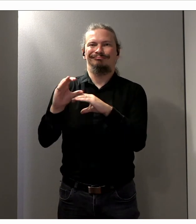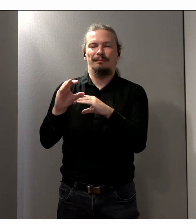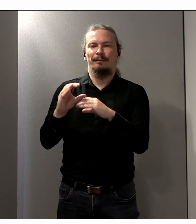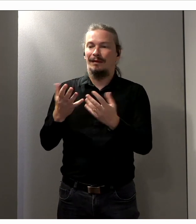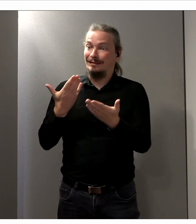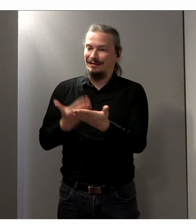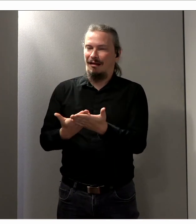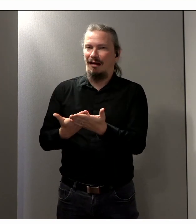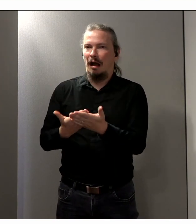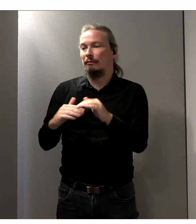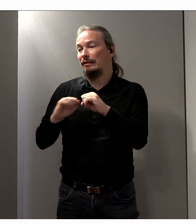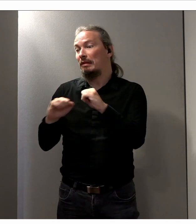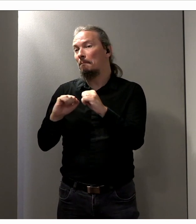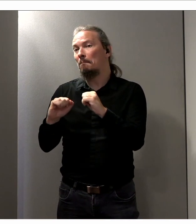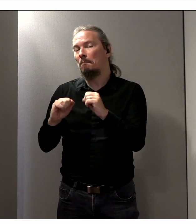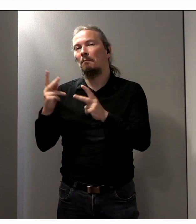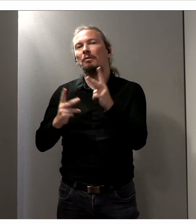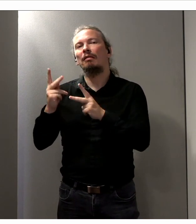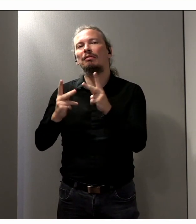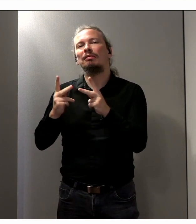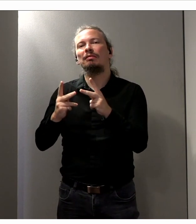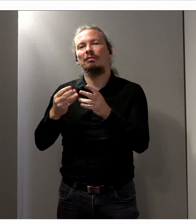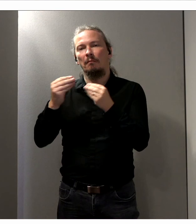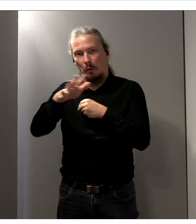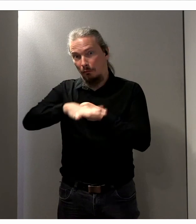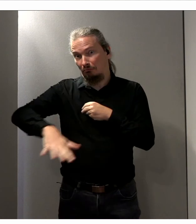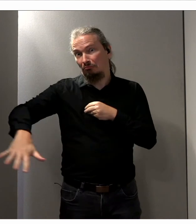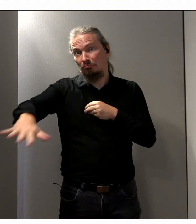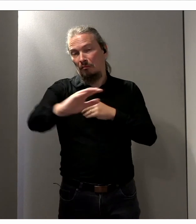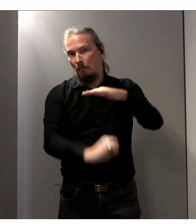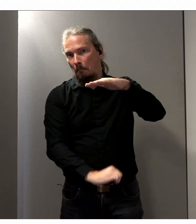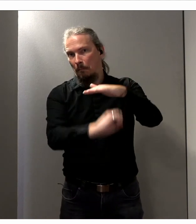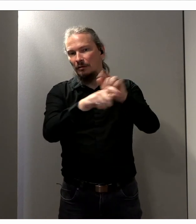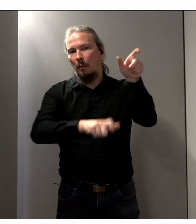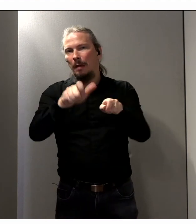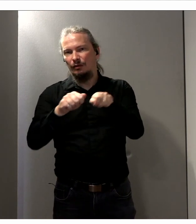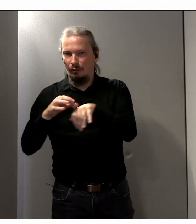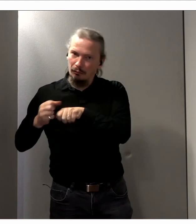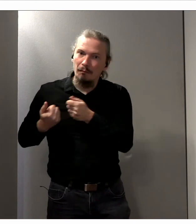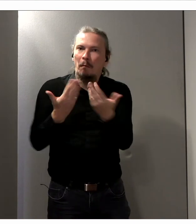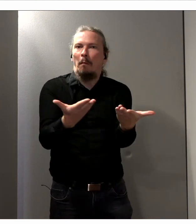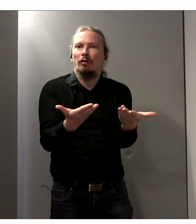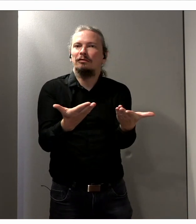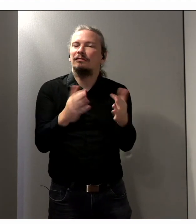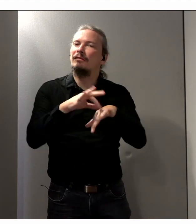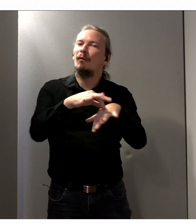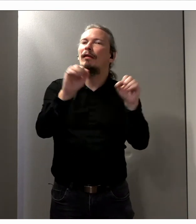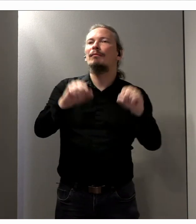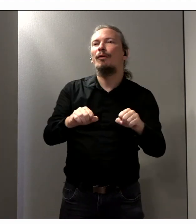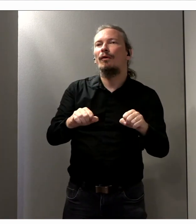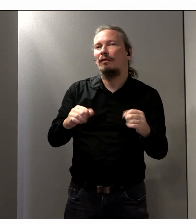système qui puisse accompagner le plus de monde possible et que ça soit